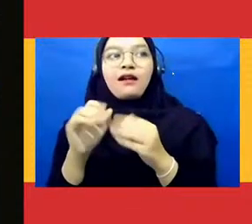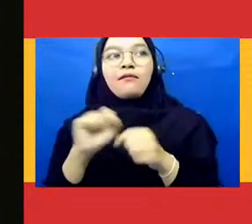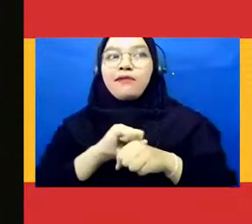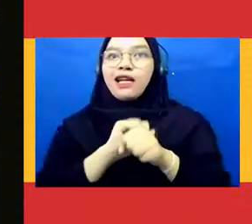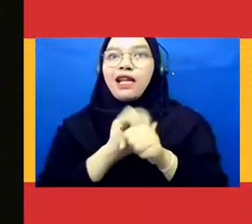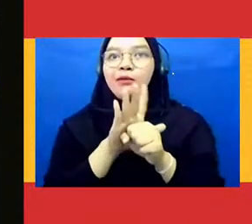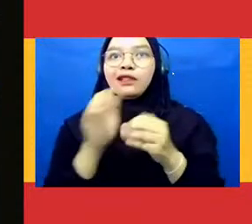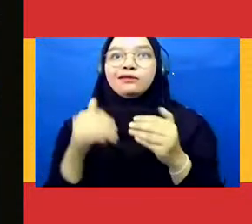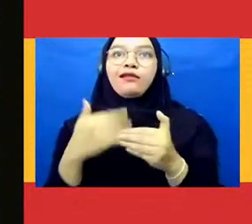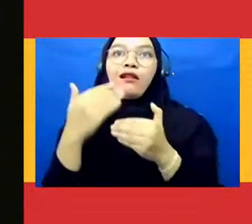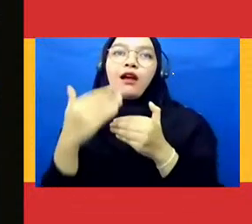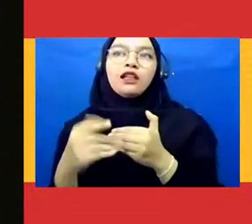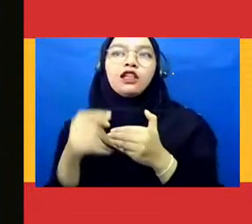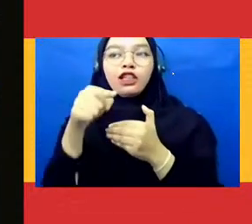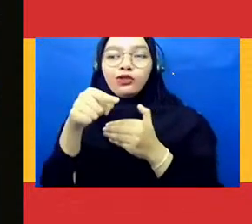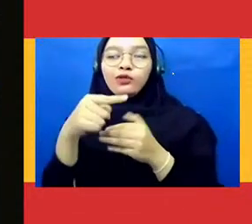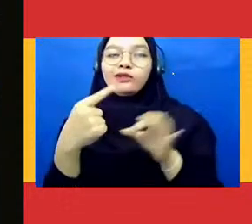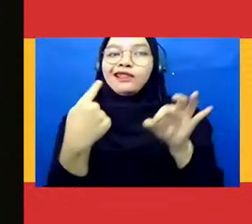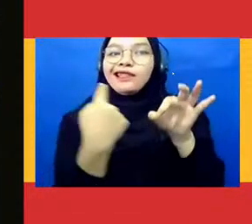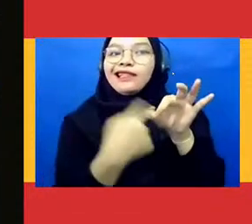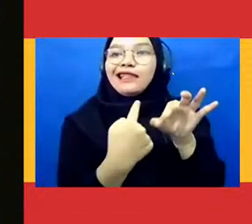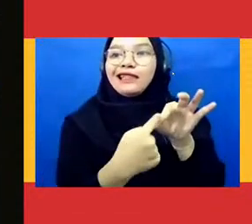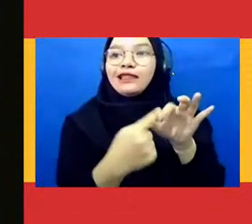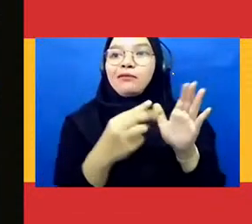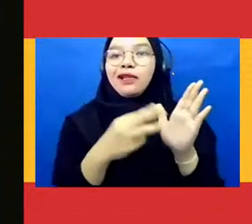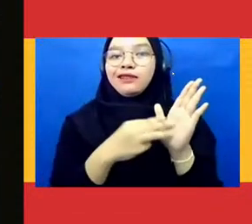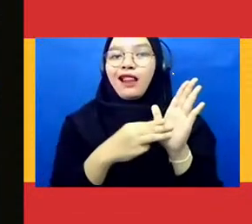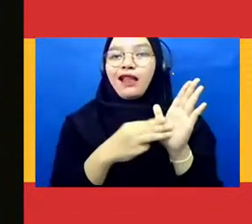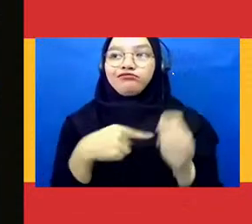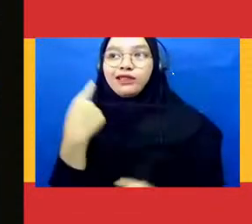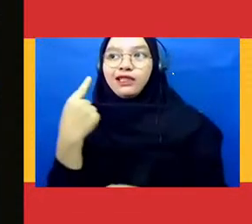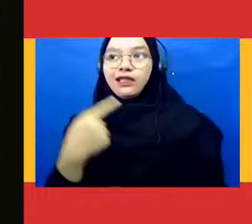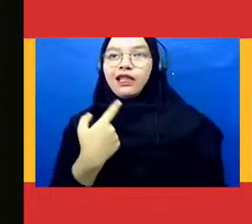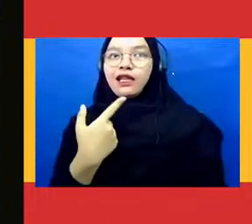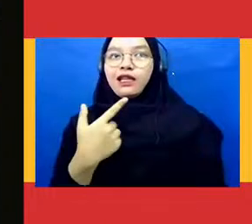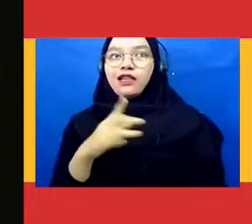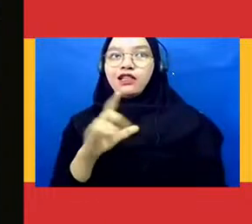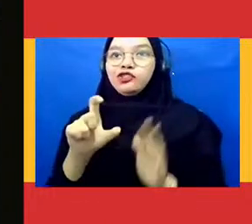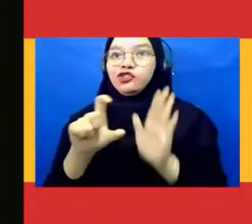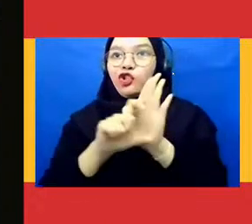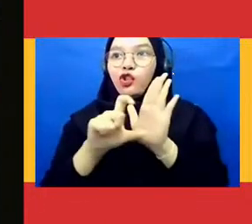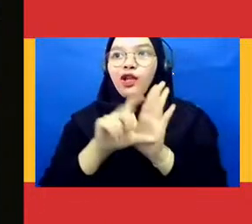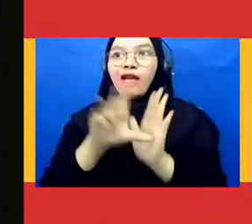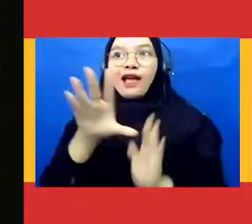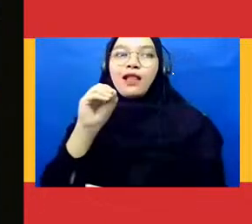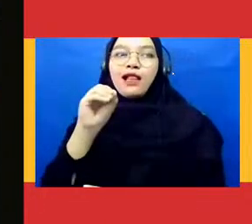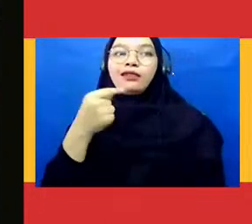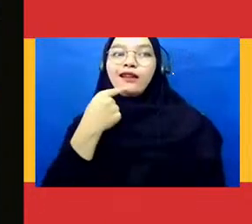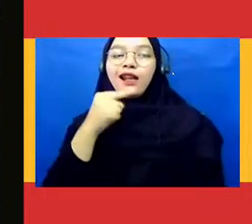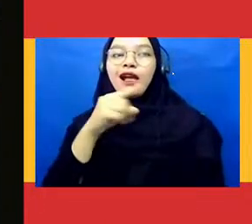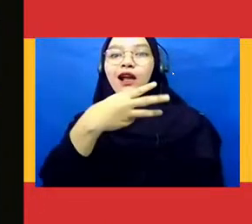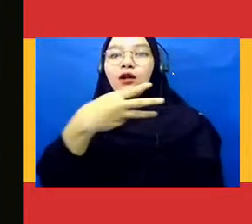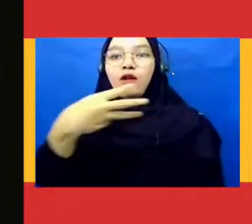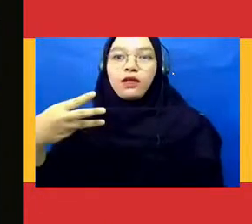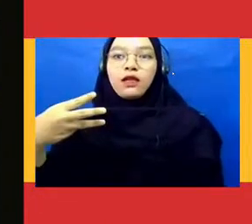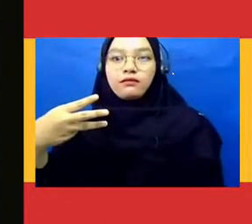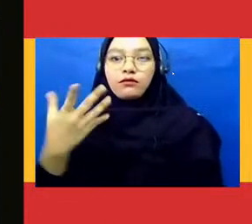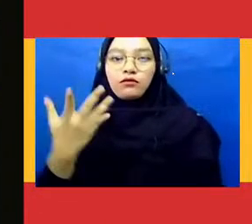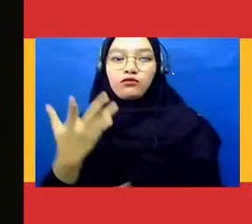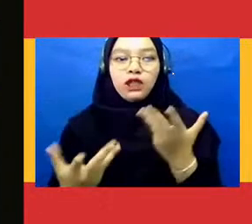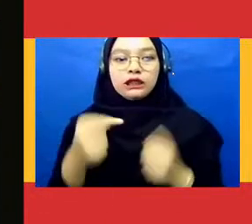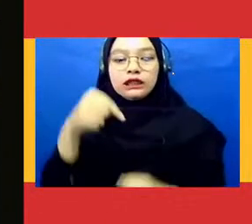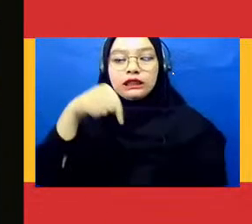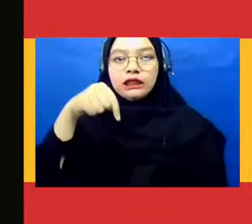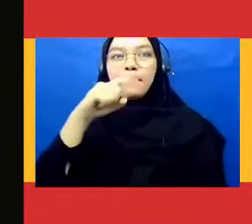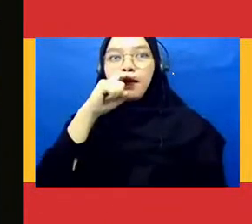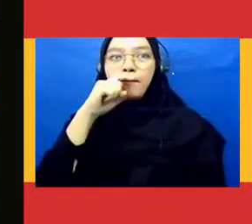masalahnya. Dan kita ambil contoh misalnya ekonomi. Nah, di sini mungkin Bapak Ibu sudah familiar